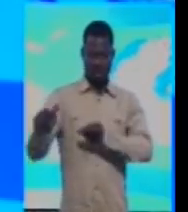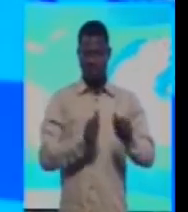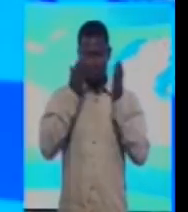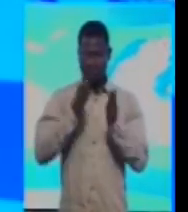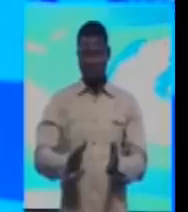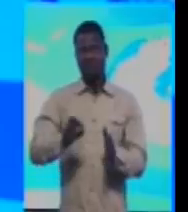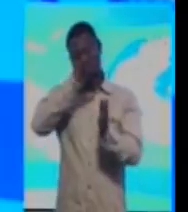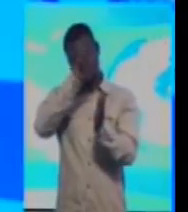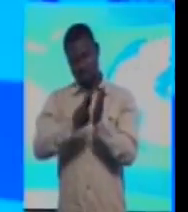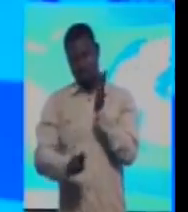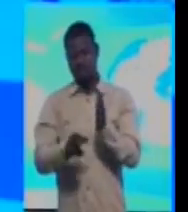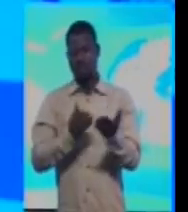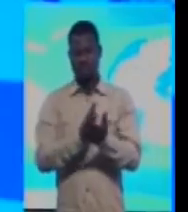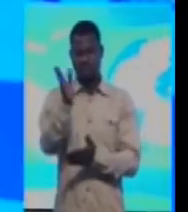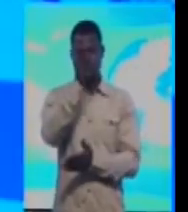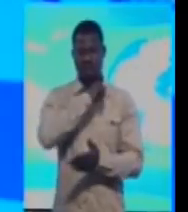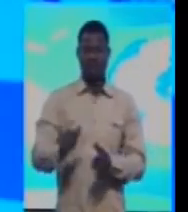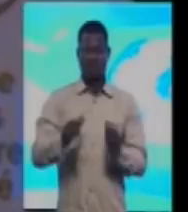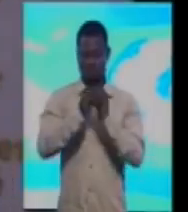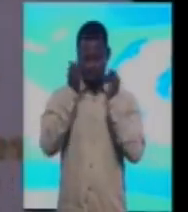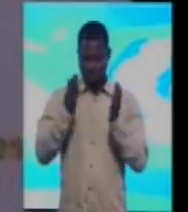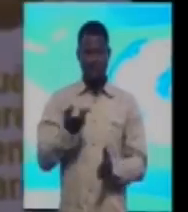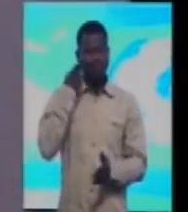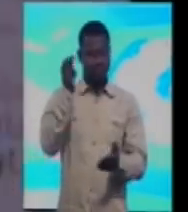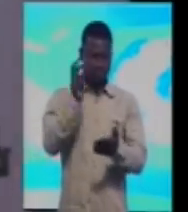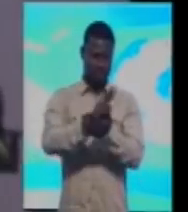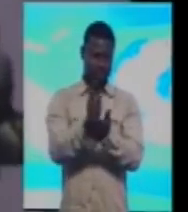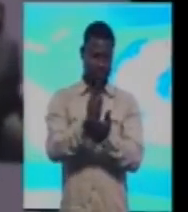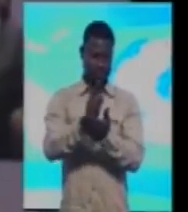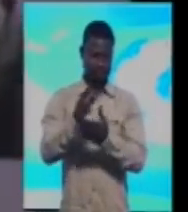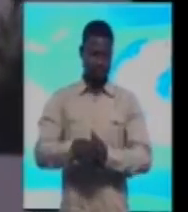résumés ici par Estelle Judith Assogba.